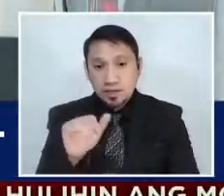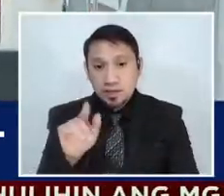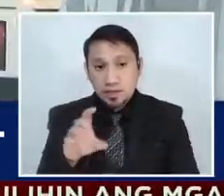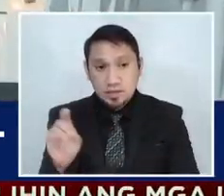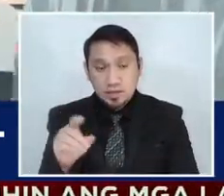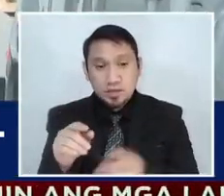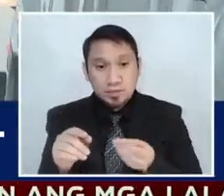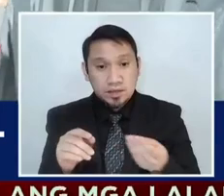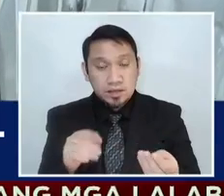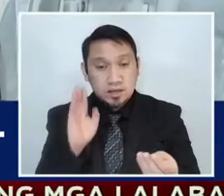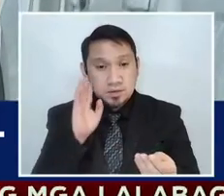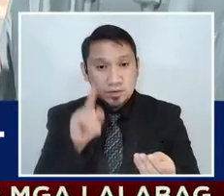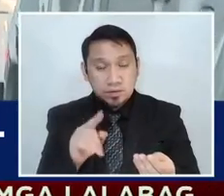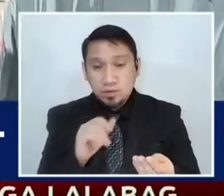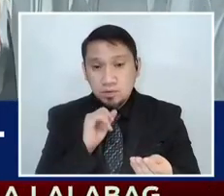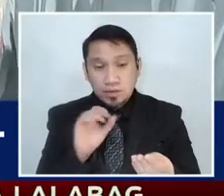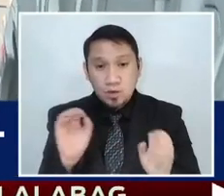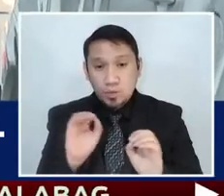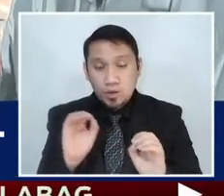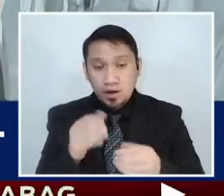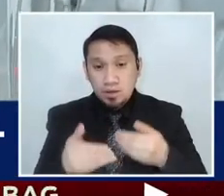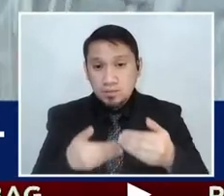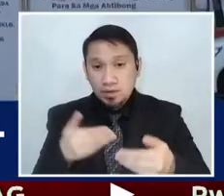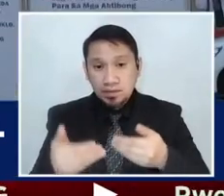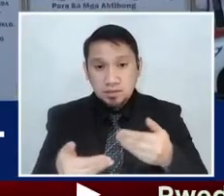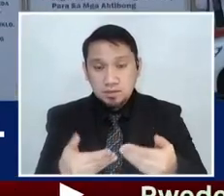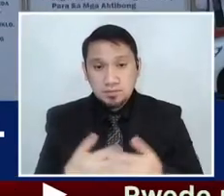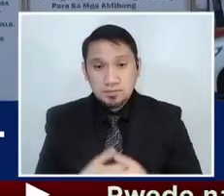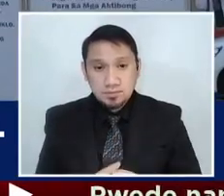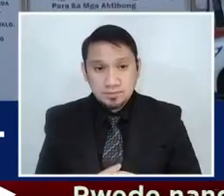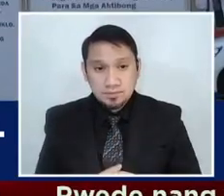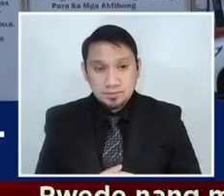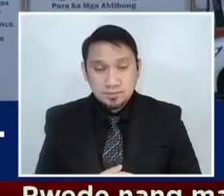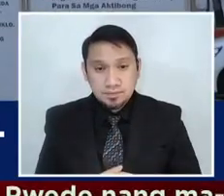kapatid na hindi dumaan sa regular na proseso.